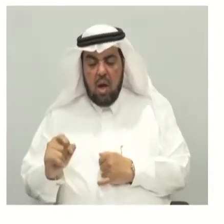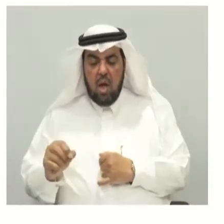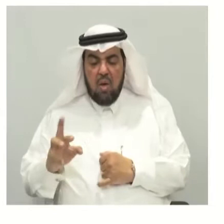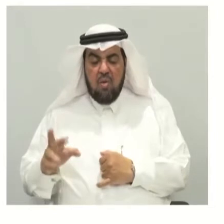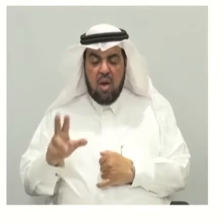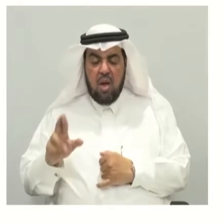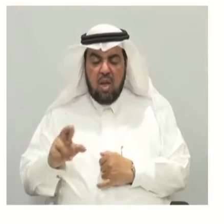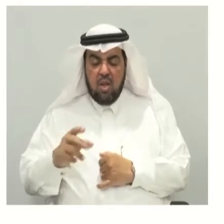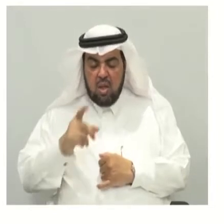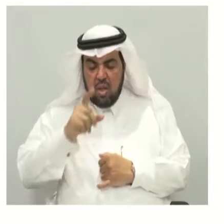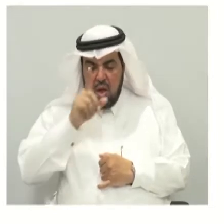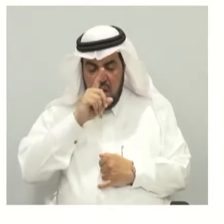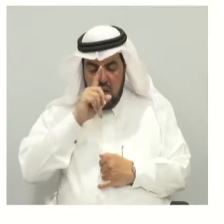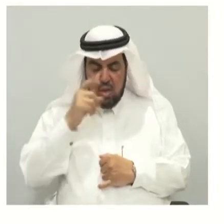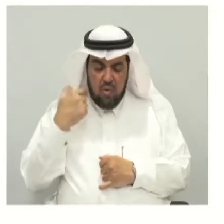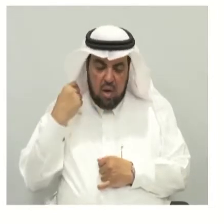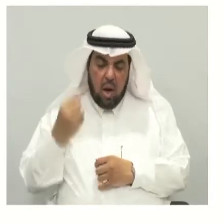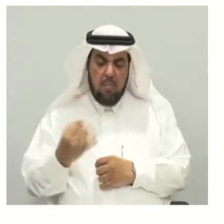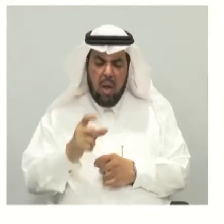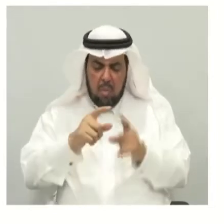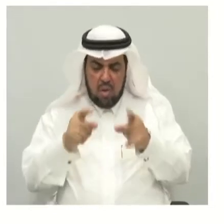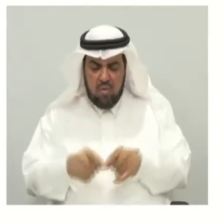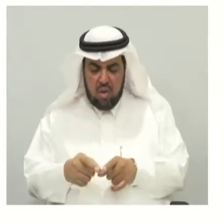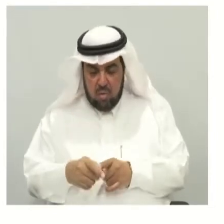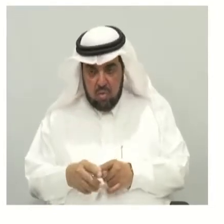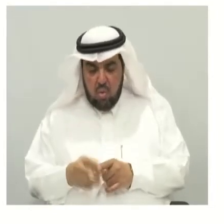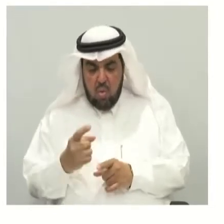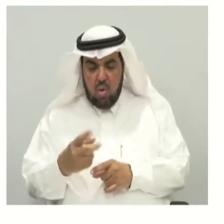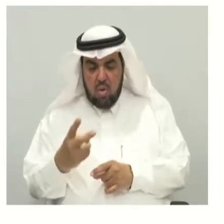الأصفر، لنحسبها. كم لدي عنصر لا فلز؟